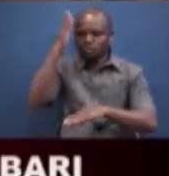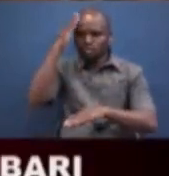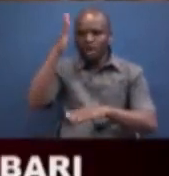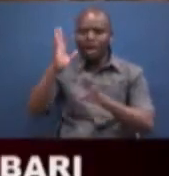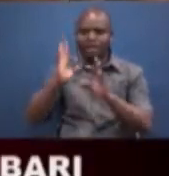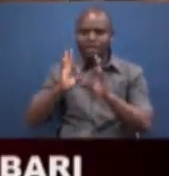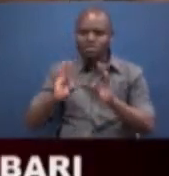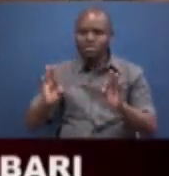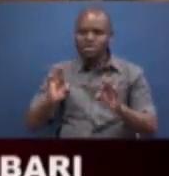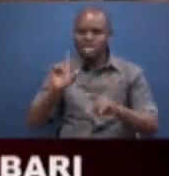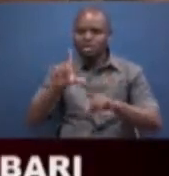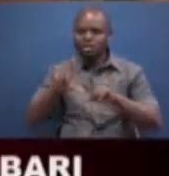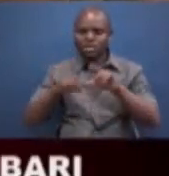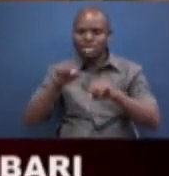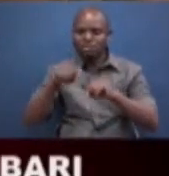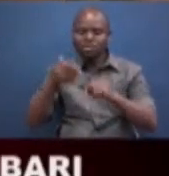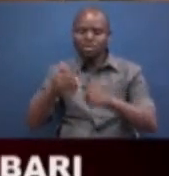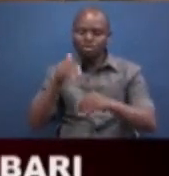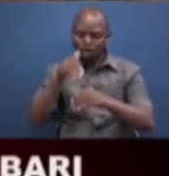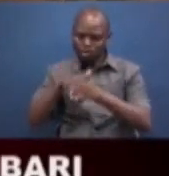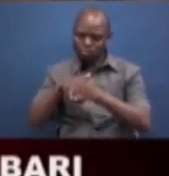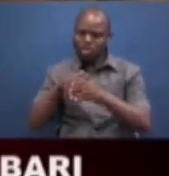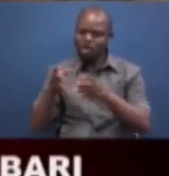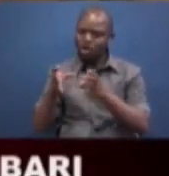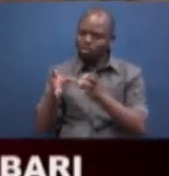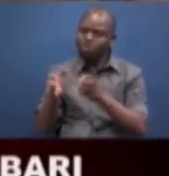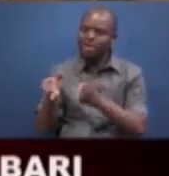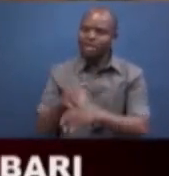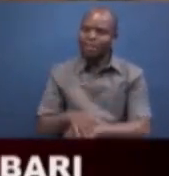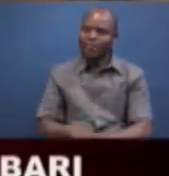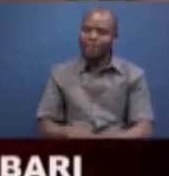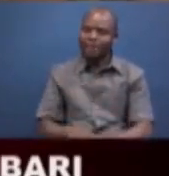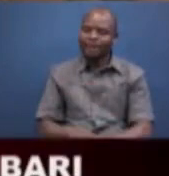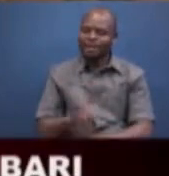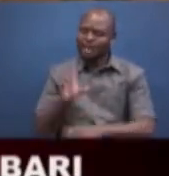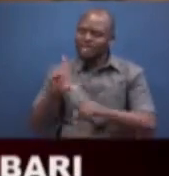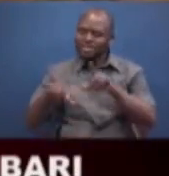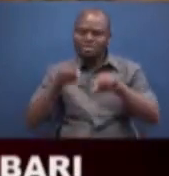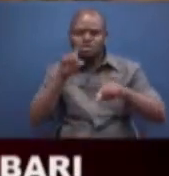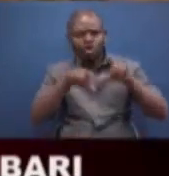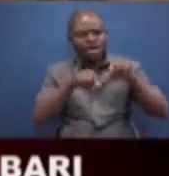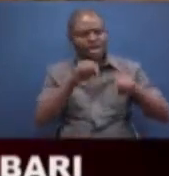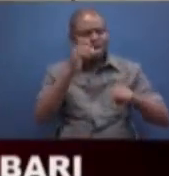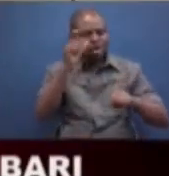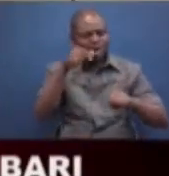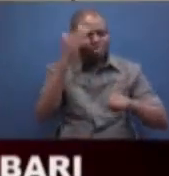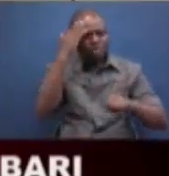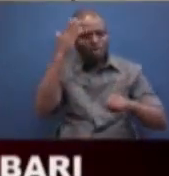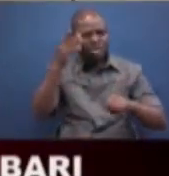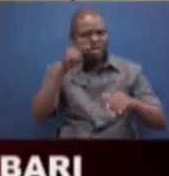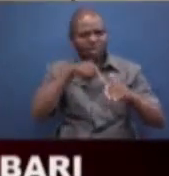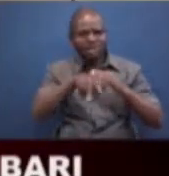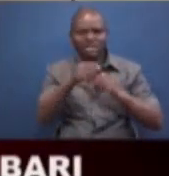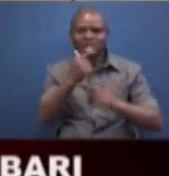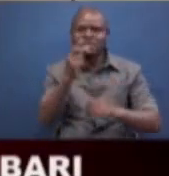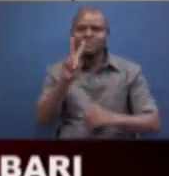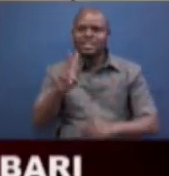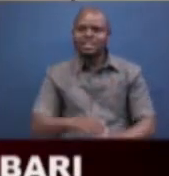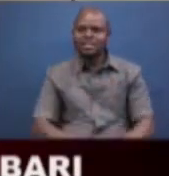wanaojua waichambue, ikibidi wajumbe watu hao. Waichambue watu waone kwenye